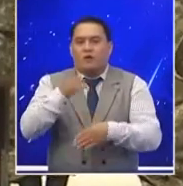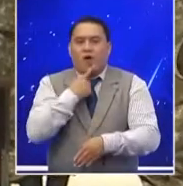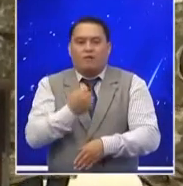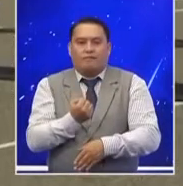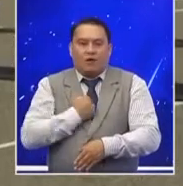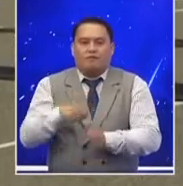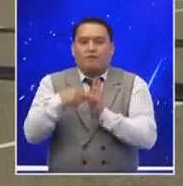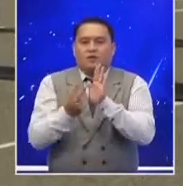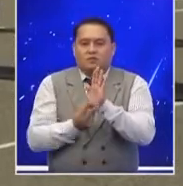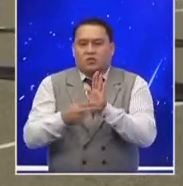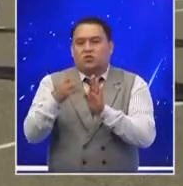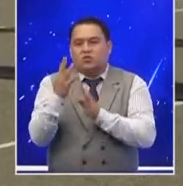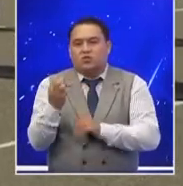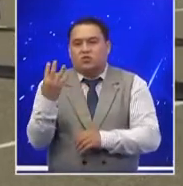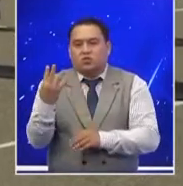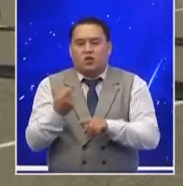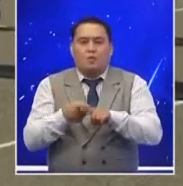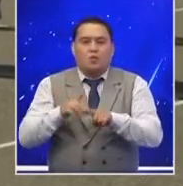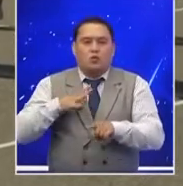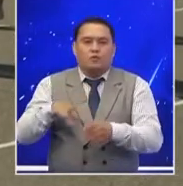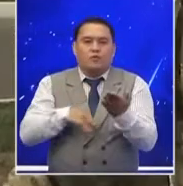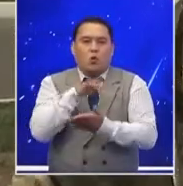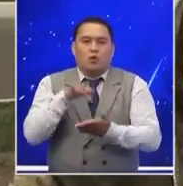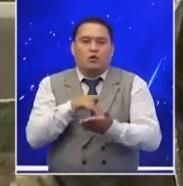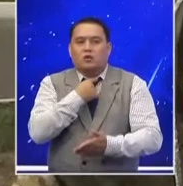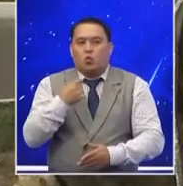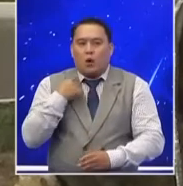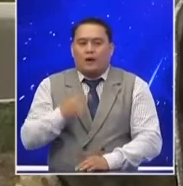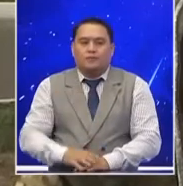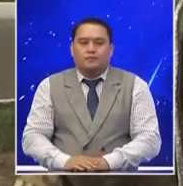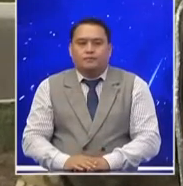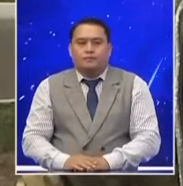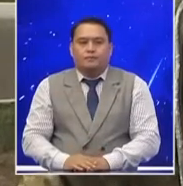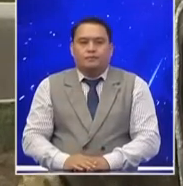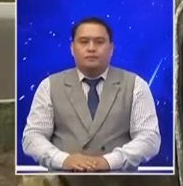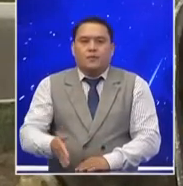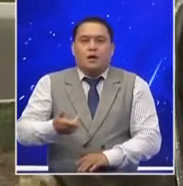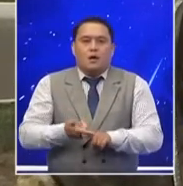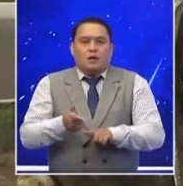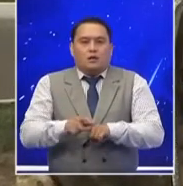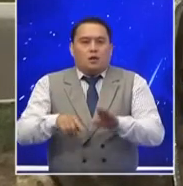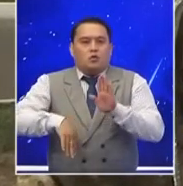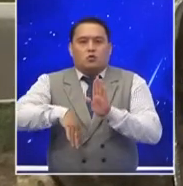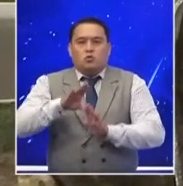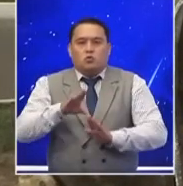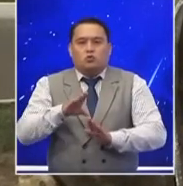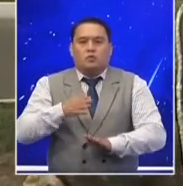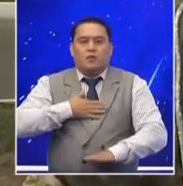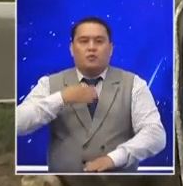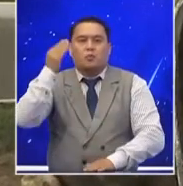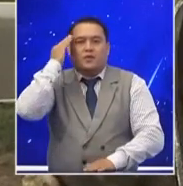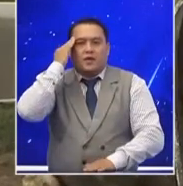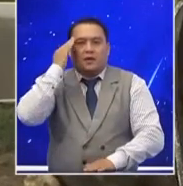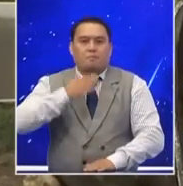части 18404, расположенной в городе Талдыкурган. Десантно-штурмовые войска – это самые лучшие войска, по моему мнению.